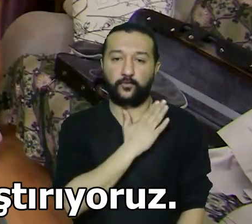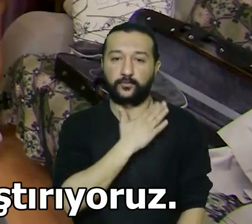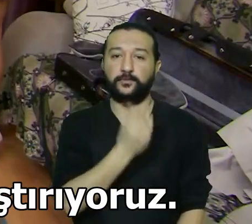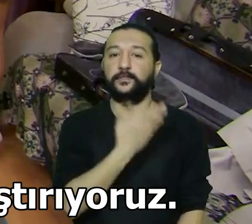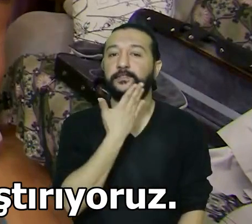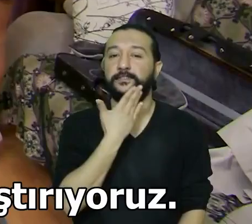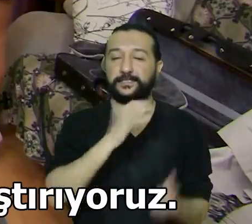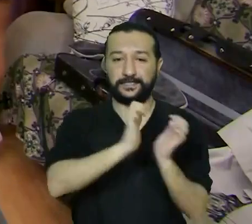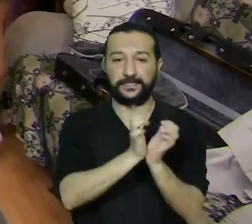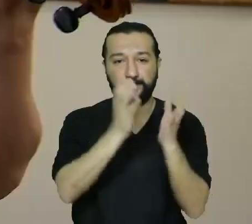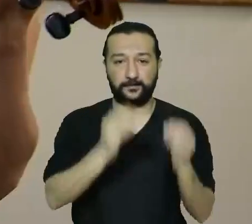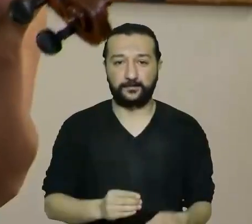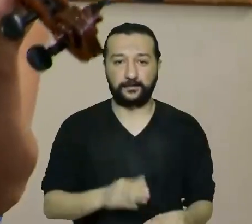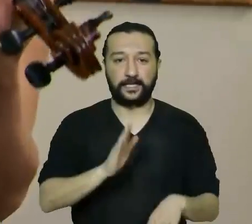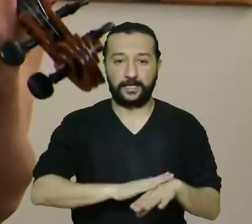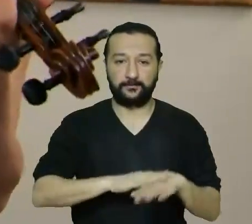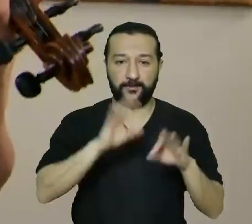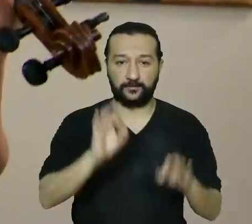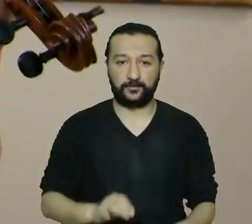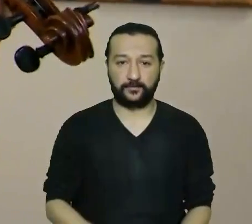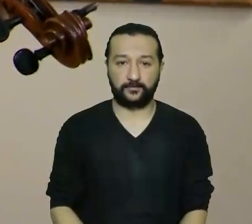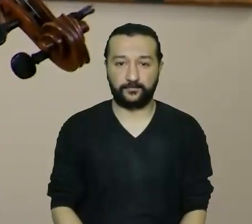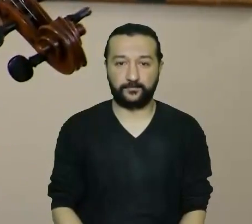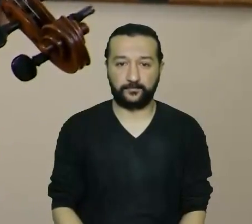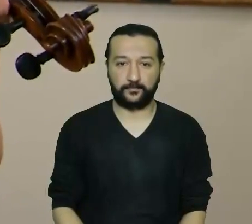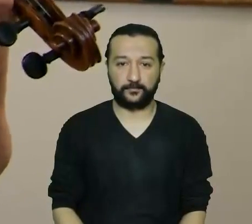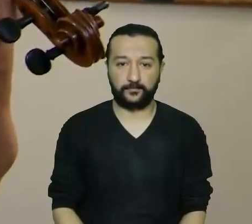Omuzumuzla çenemiz arasını sıkıştırıyoruz. Yayımızı da böyle.